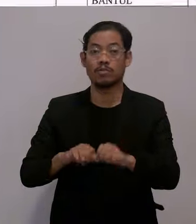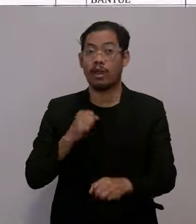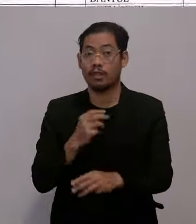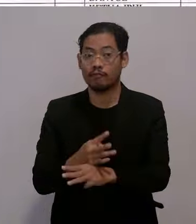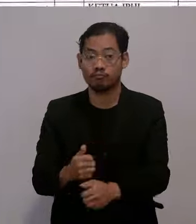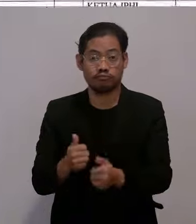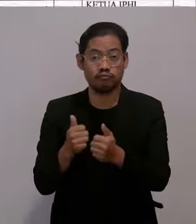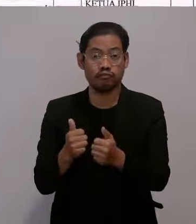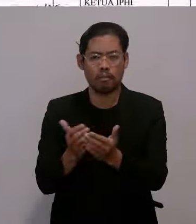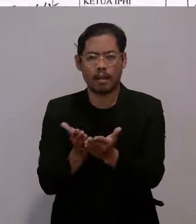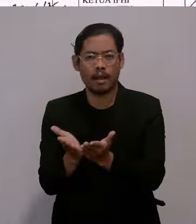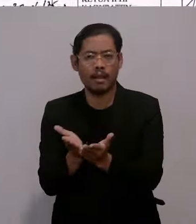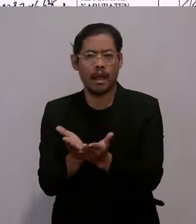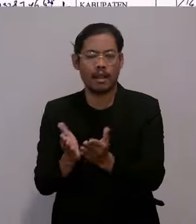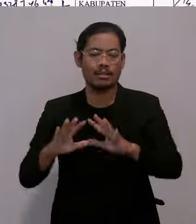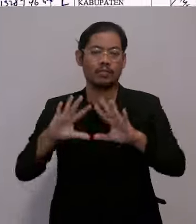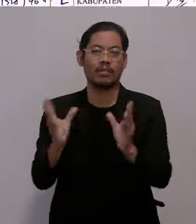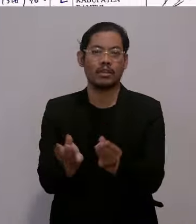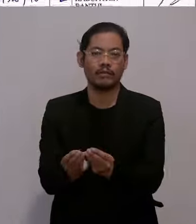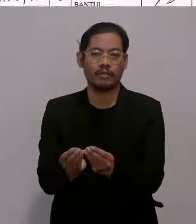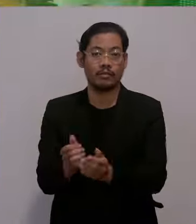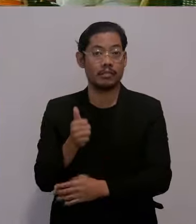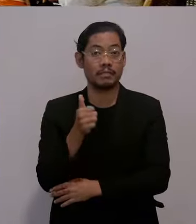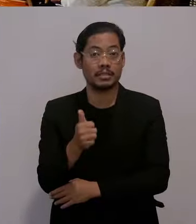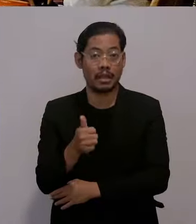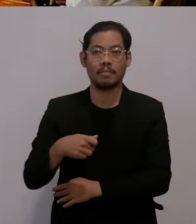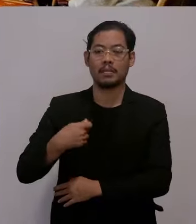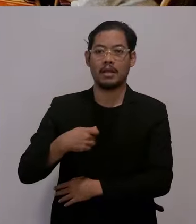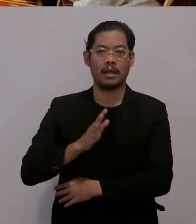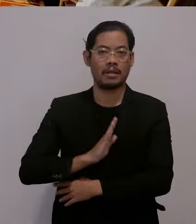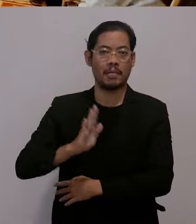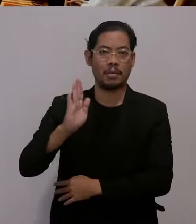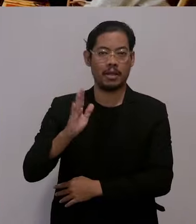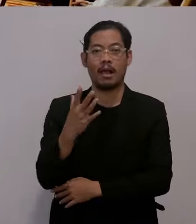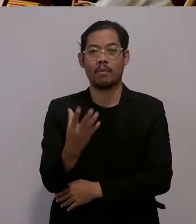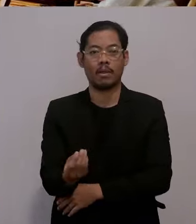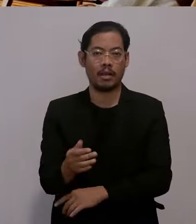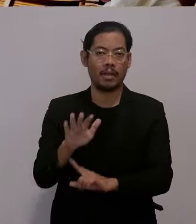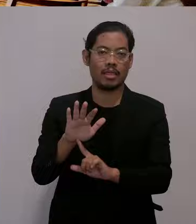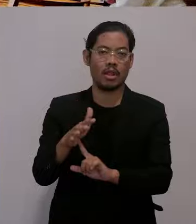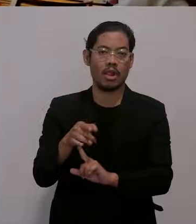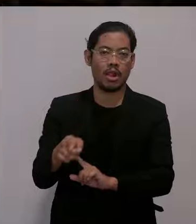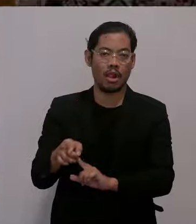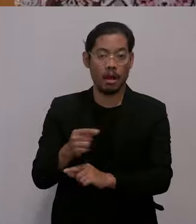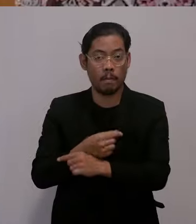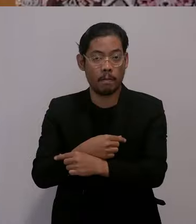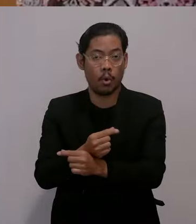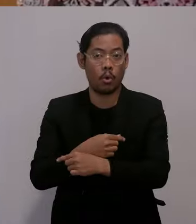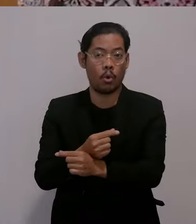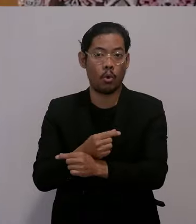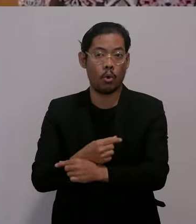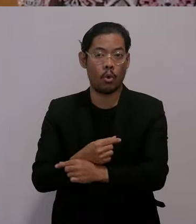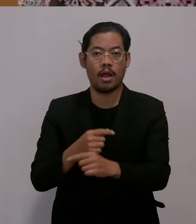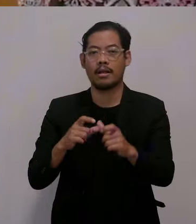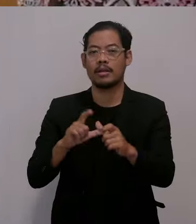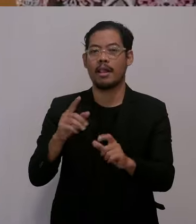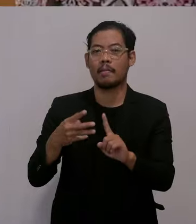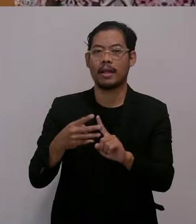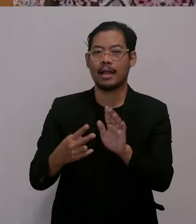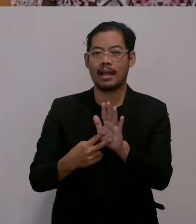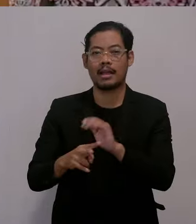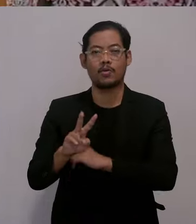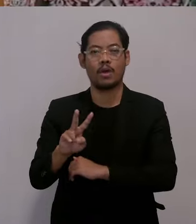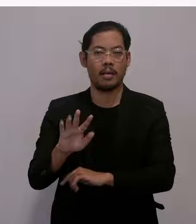efektivitas dan efisiensi pelayanan inklusi, maka Kantor Kementerian Agama Kabupaten Bantul menjalin perjanjian kerjasama dengan SLBN